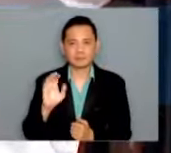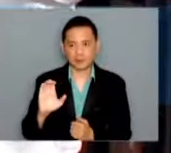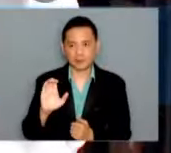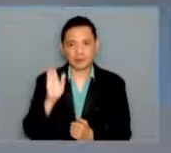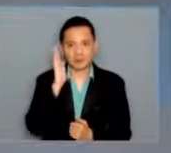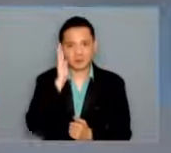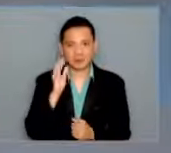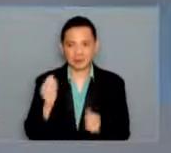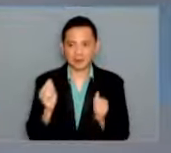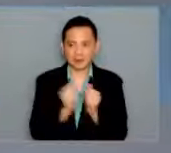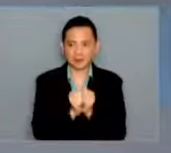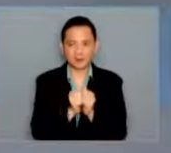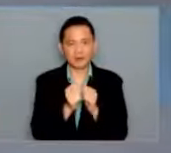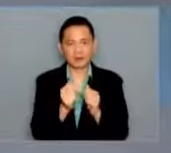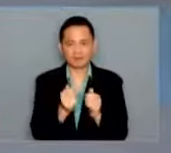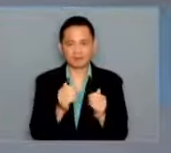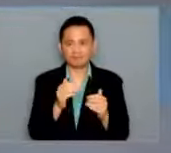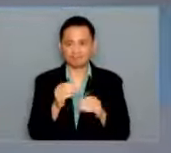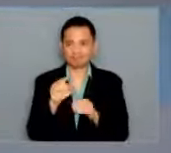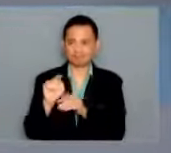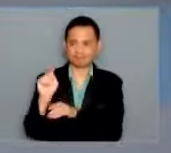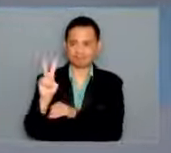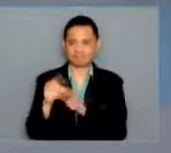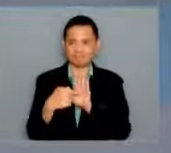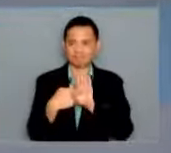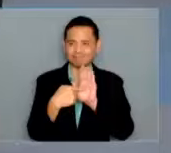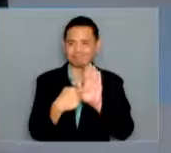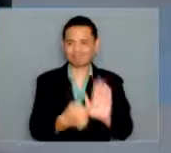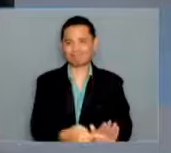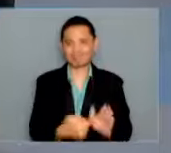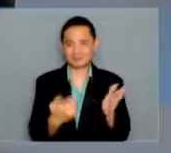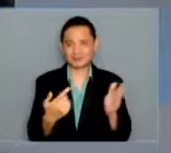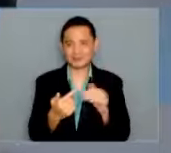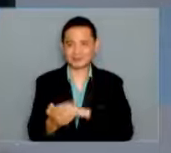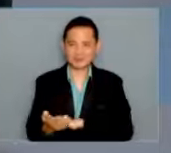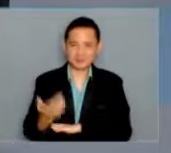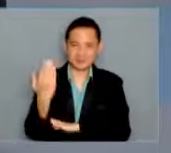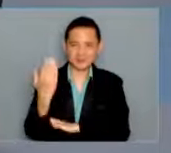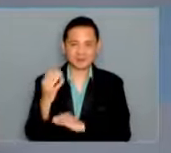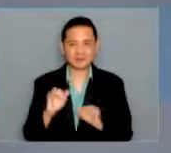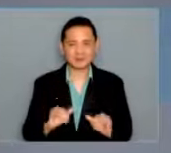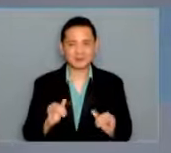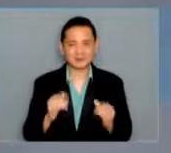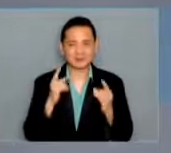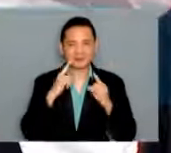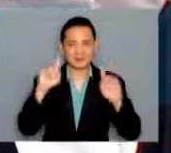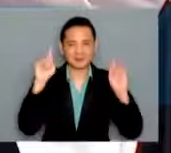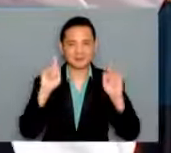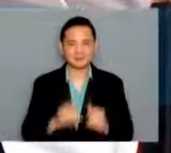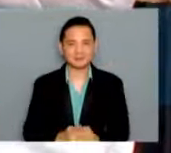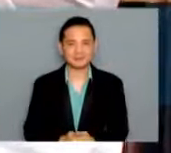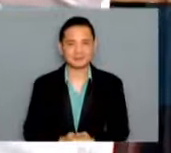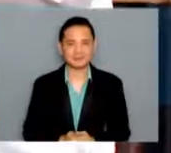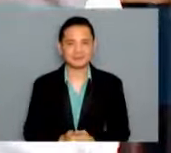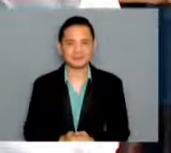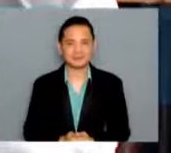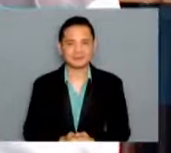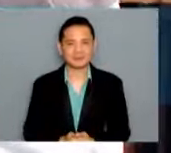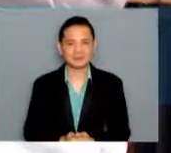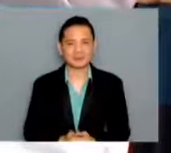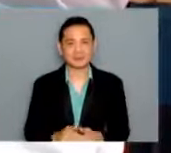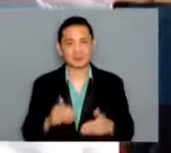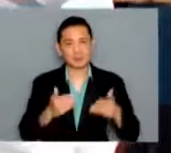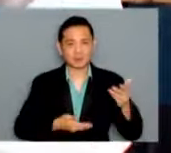ngayong araw. Wow, super exciting morning ahead. Hindi ba, Justin? Tama, Maui, Amuli. Welcome sa